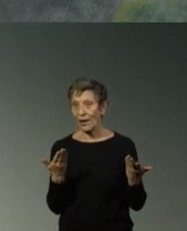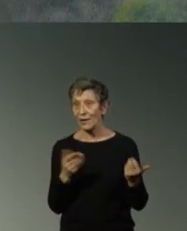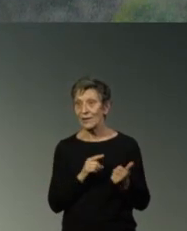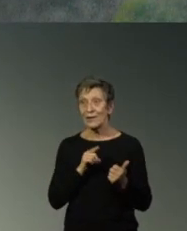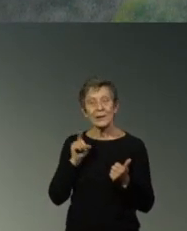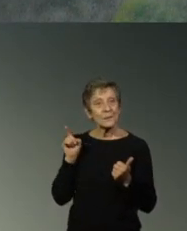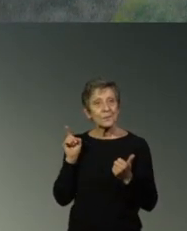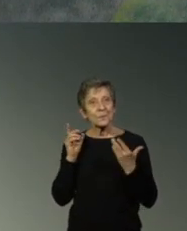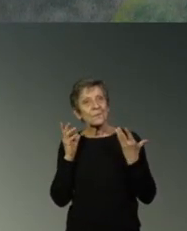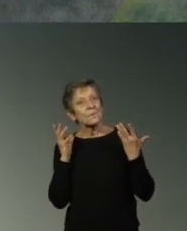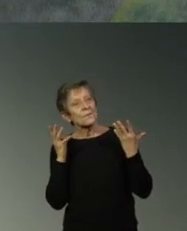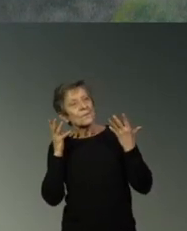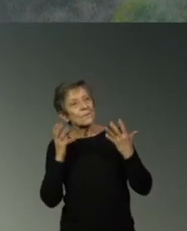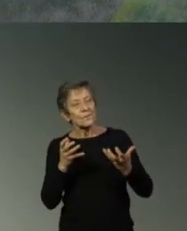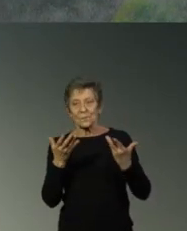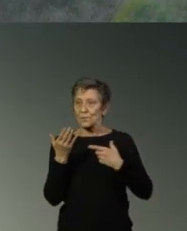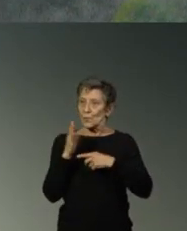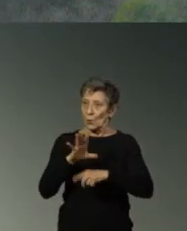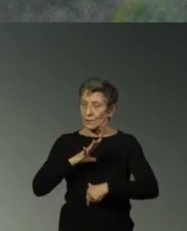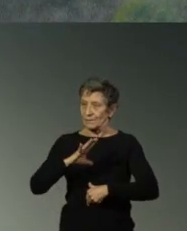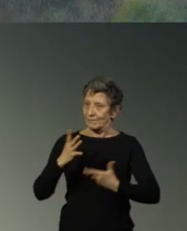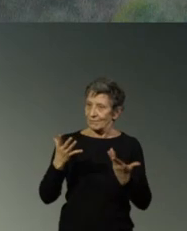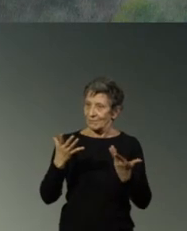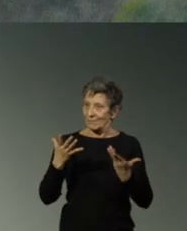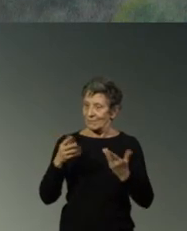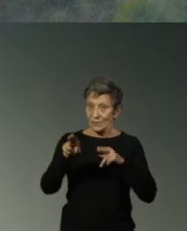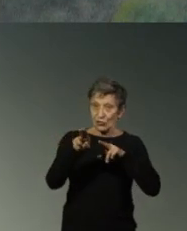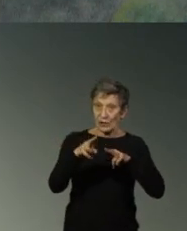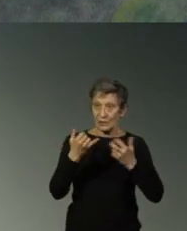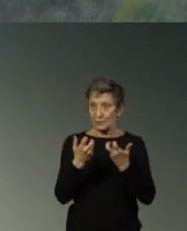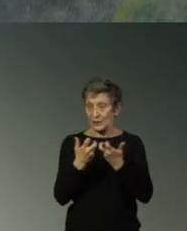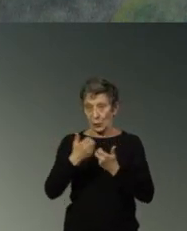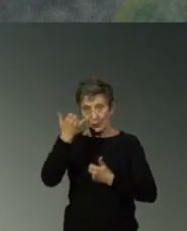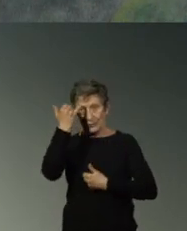très manipulatrice, hein, de l'idéologie de la chasse.